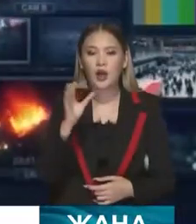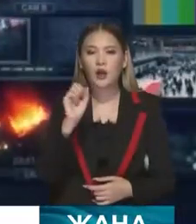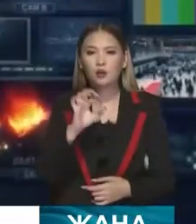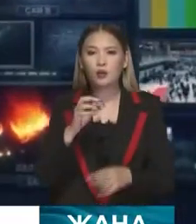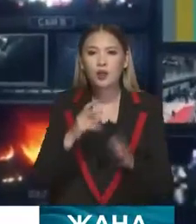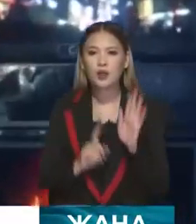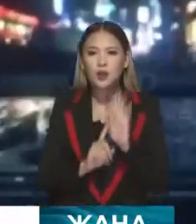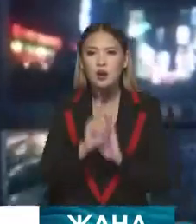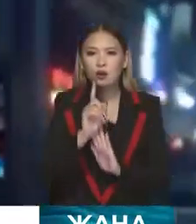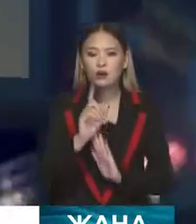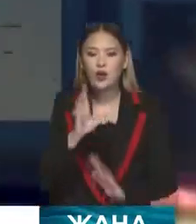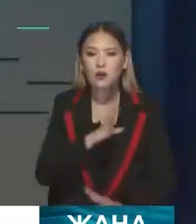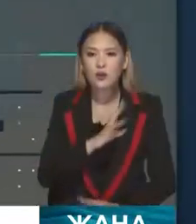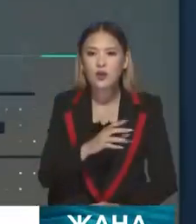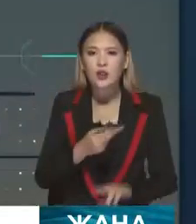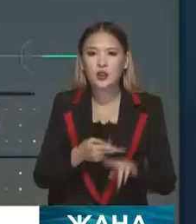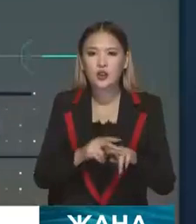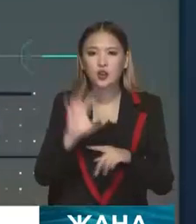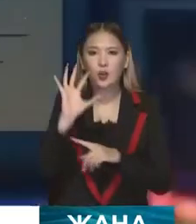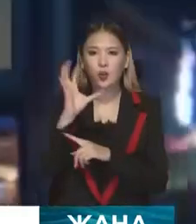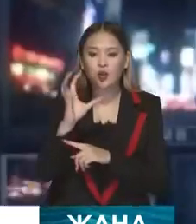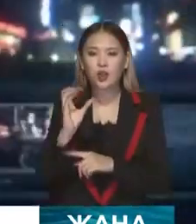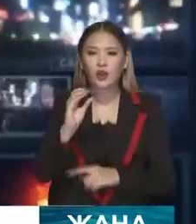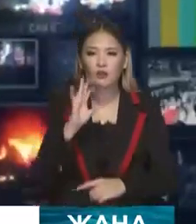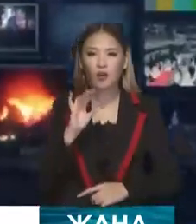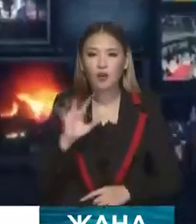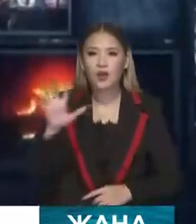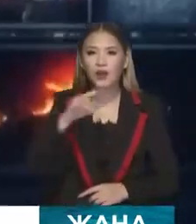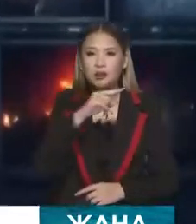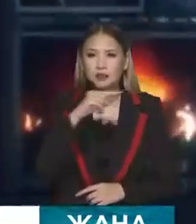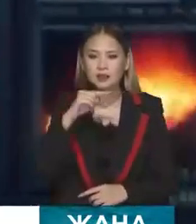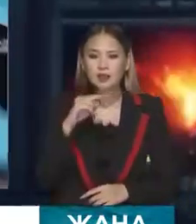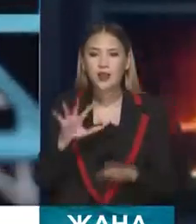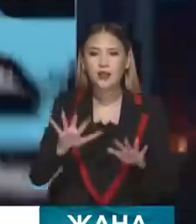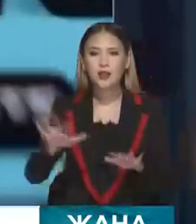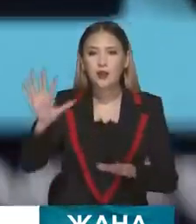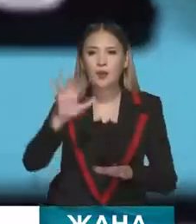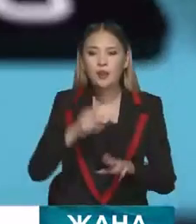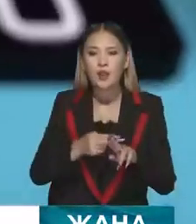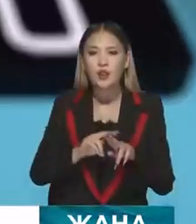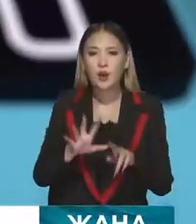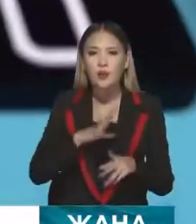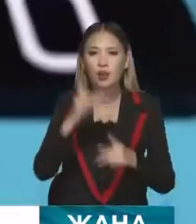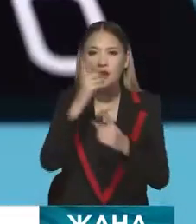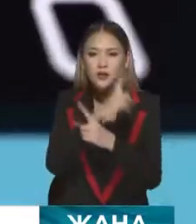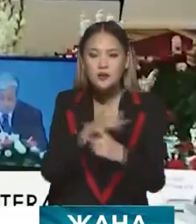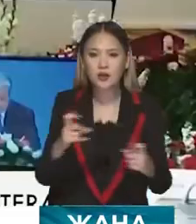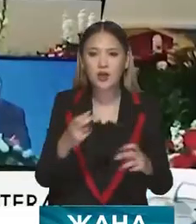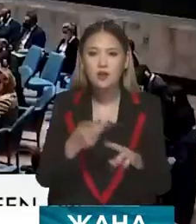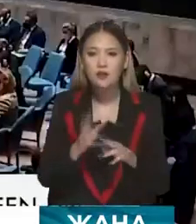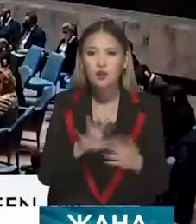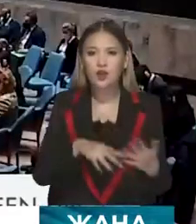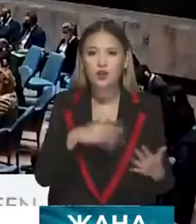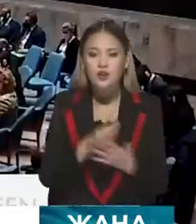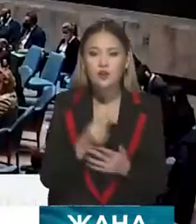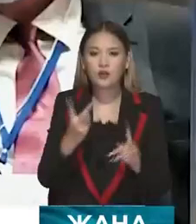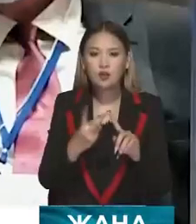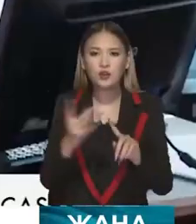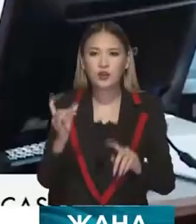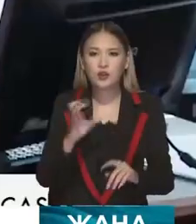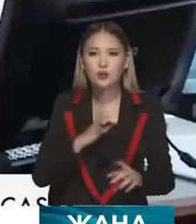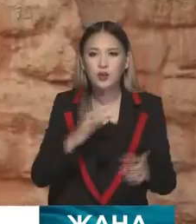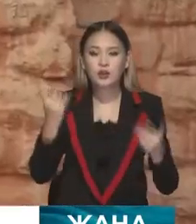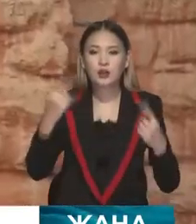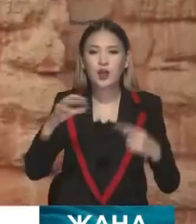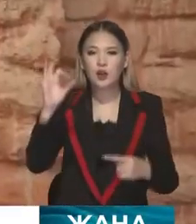Каспианет атауымен тұңғыш рет спутник арқылы Еуропа, Ресей, таяу шығыс мемлекеттеріне хабар таратты. Содан бері екінші рет ребрендингке ұшырап